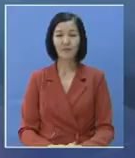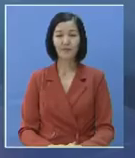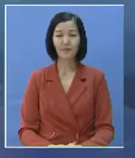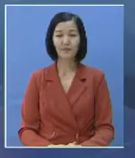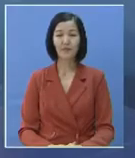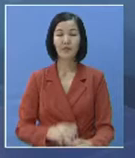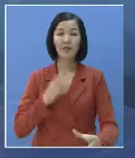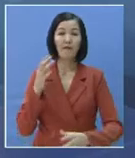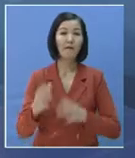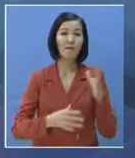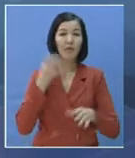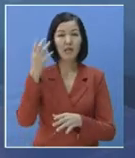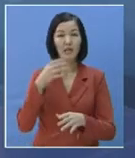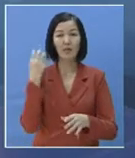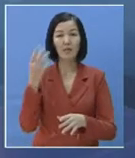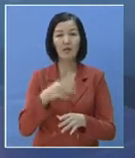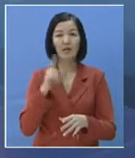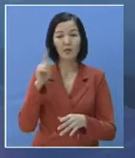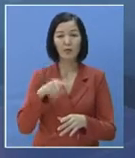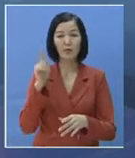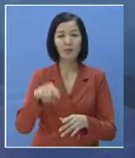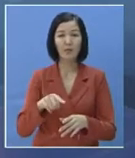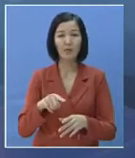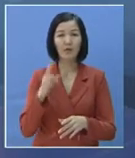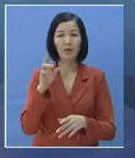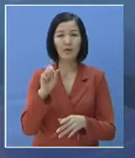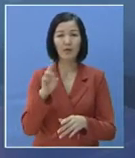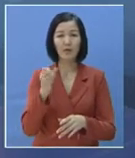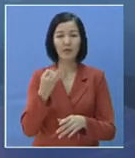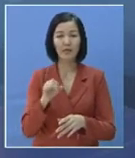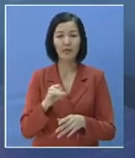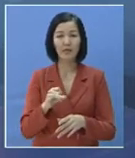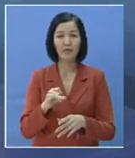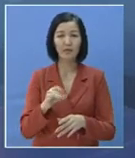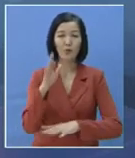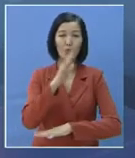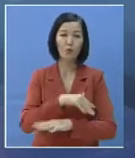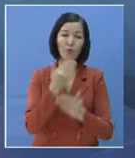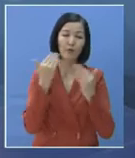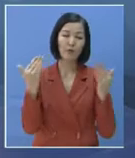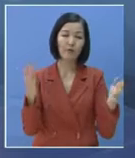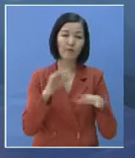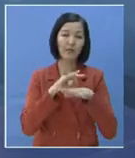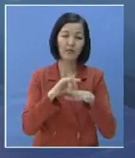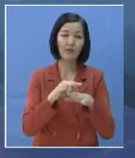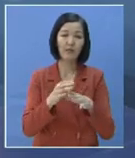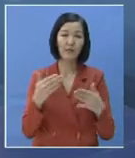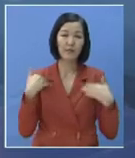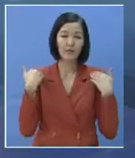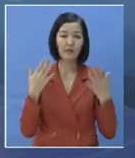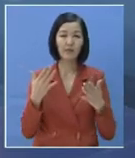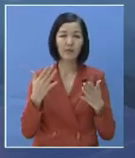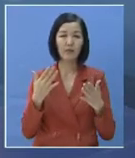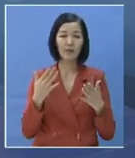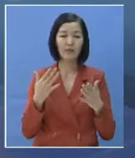В мире яблок в средней школе имени Ураза Жандосова в Карасайском районе прошла необычная выставка. Здесь были представлены